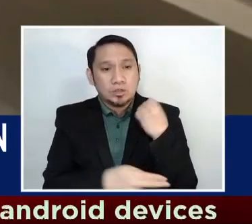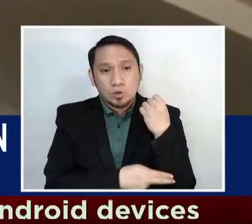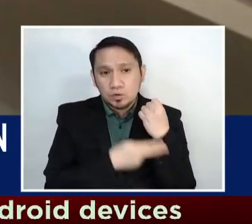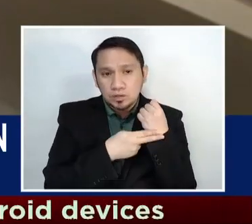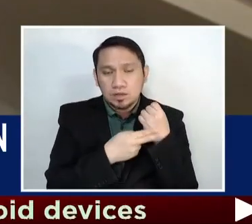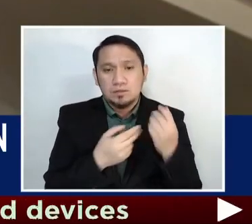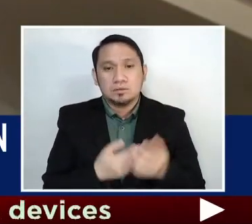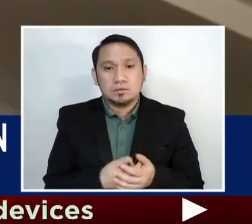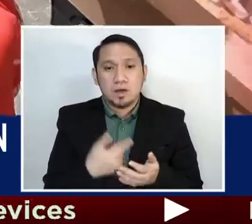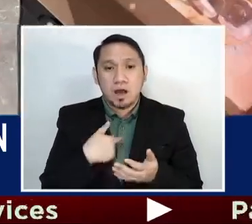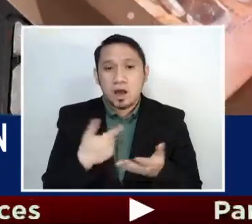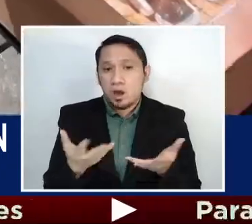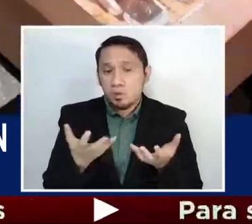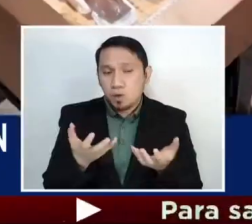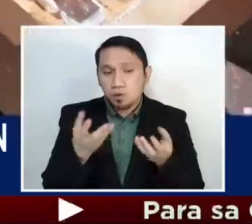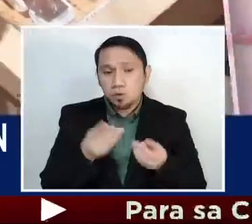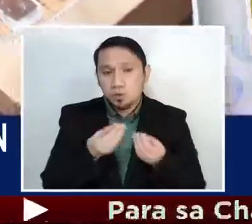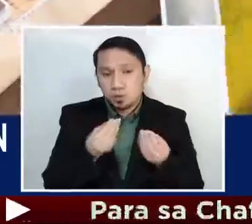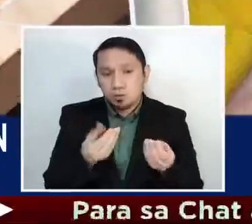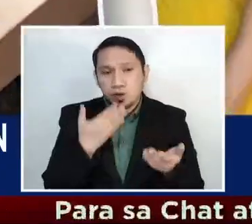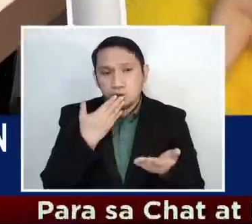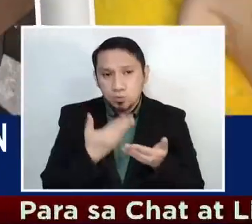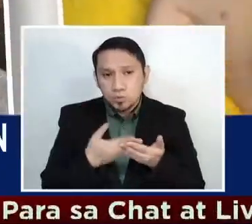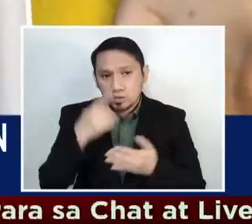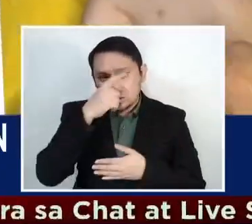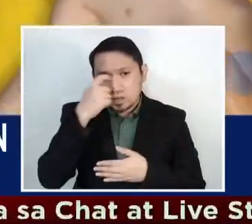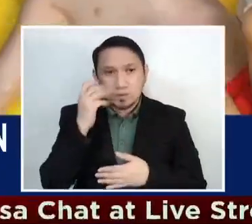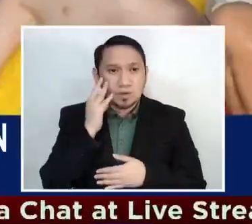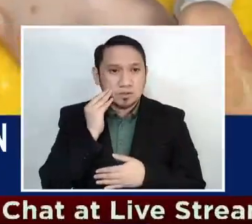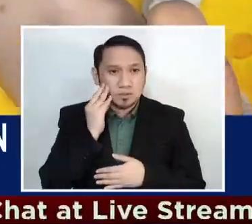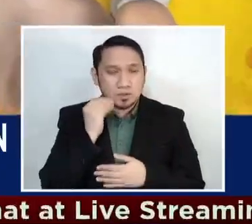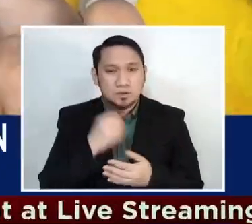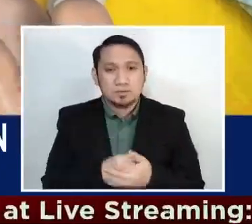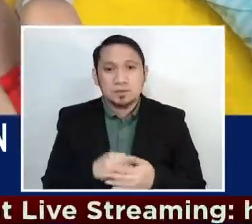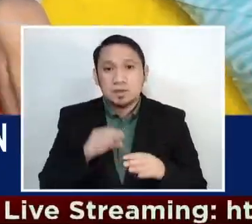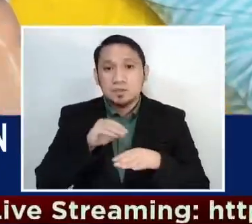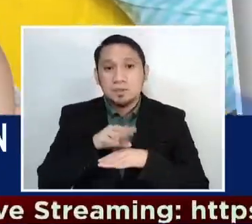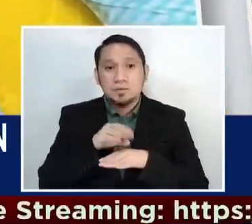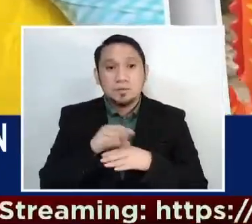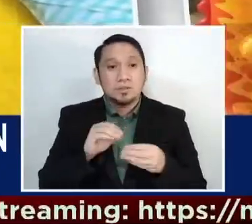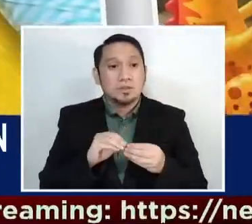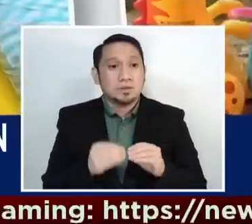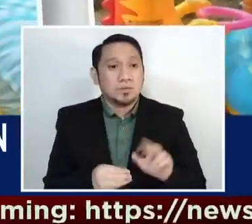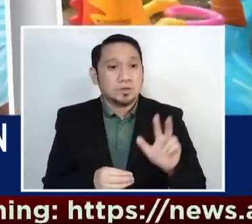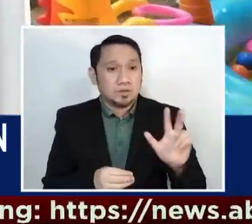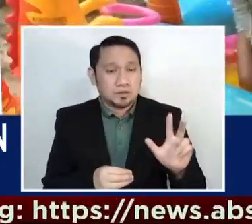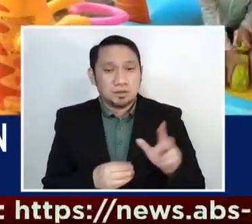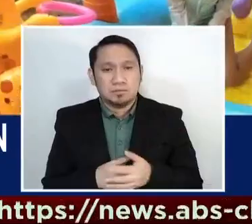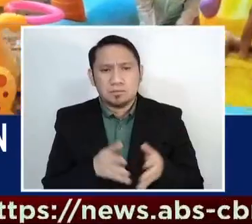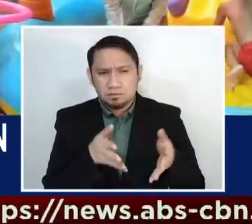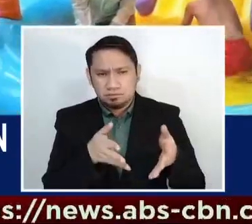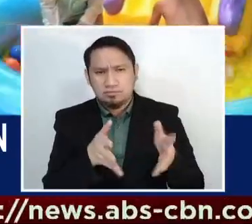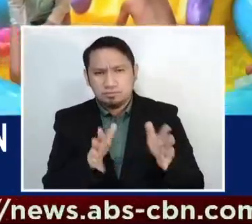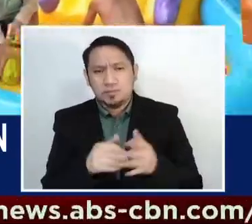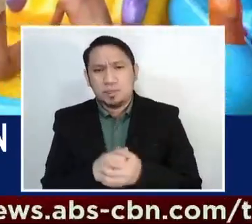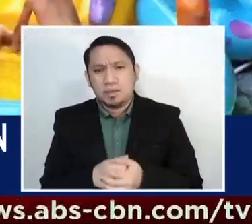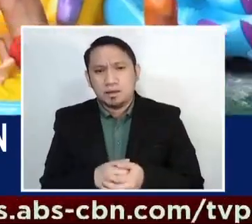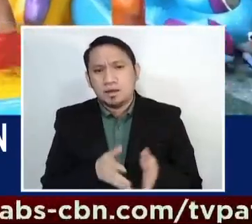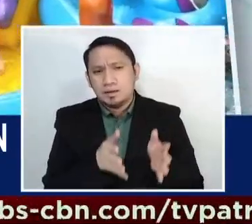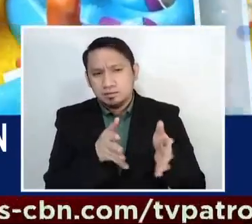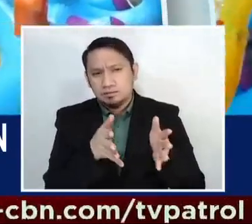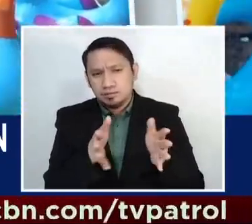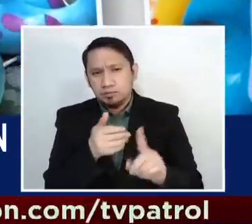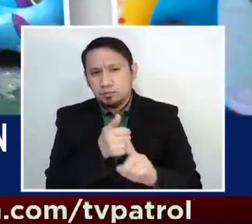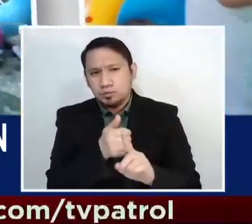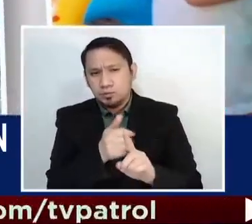have a memorable summer. Winning discarded tip number 3. Let them be. Kumbaga, hayaan silang magkamali